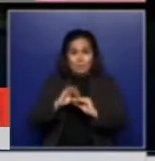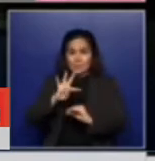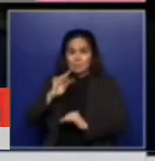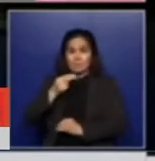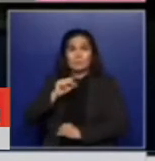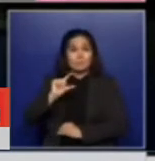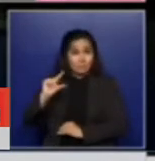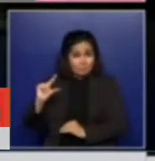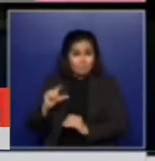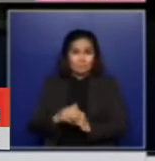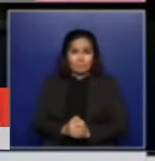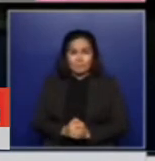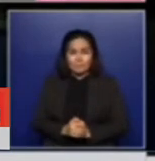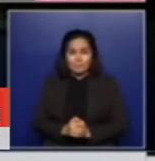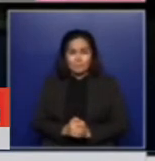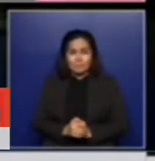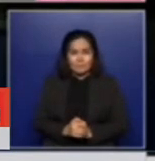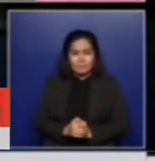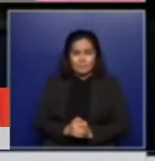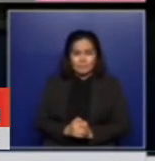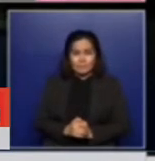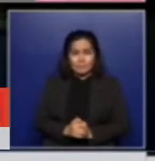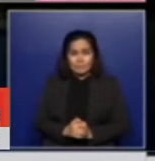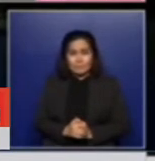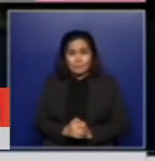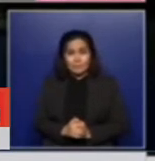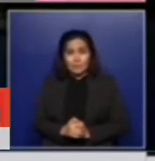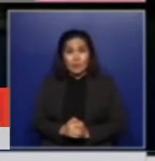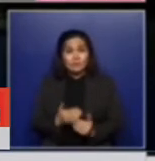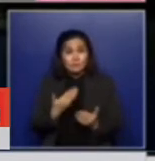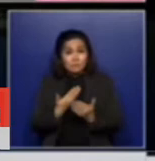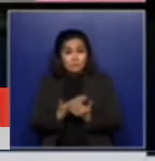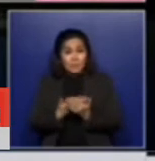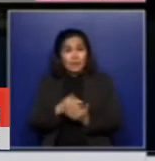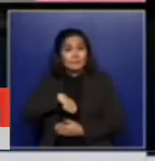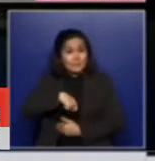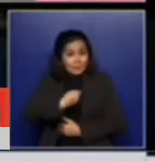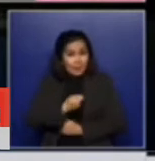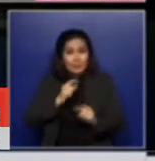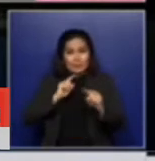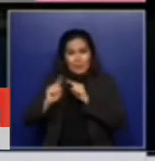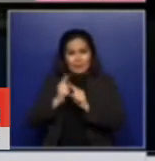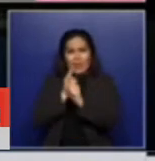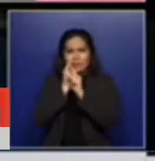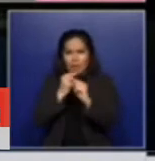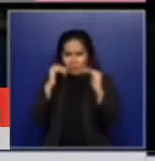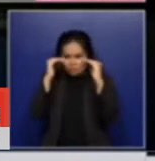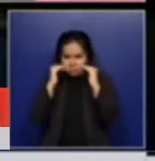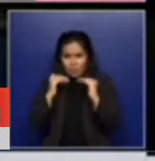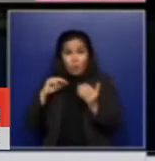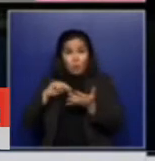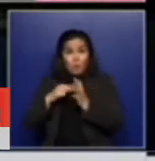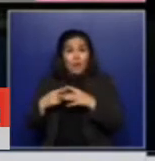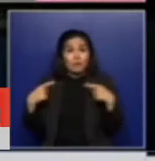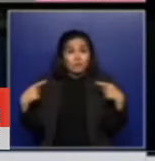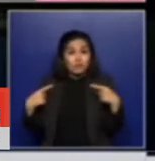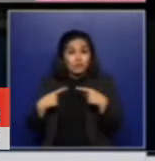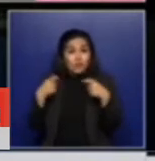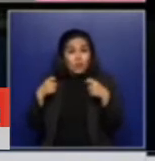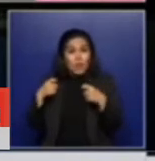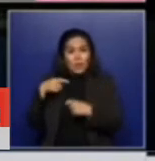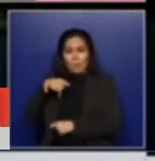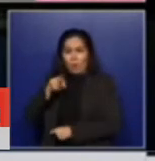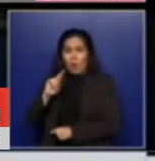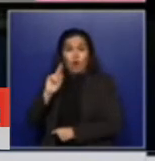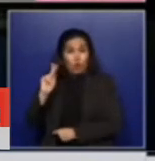ครับซึ่งค่าใช้จ่ายรายการเหล่านี้ครับมันซ้ำซ้อนกับพระราชกำหนดเงินกู้1ล้านล้านห